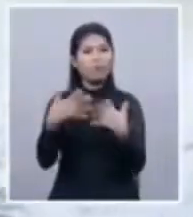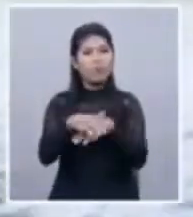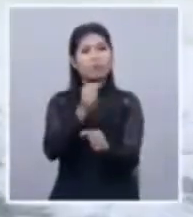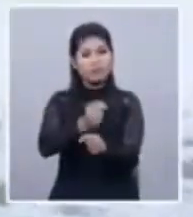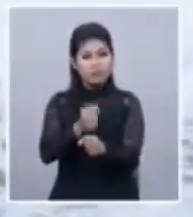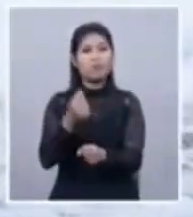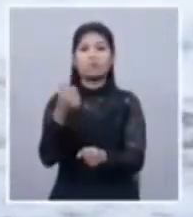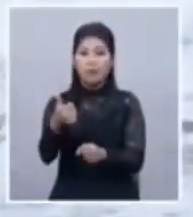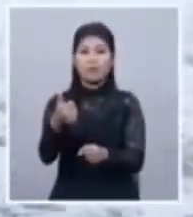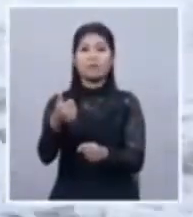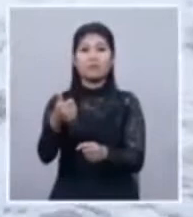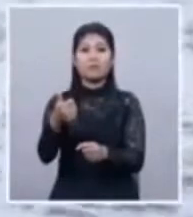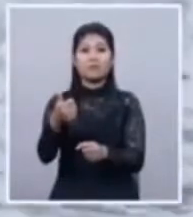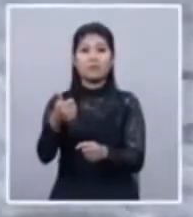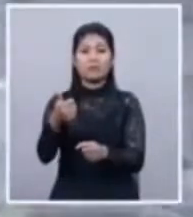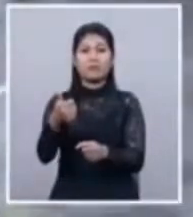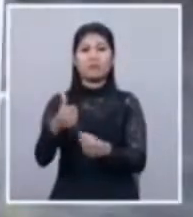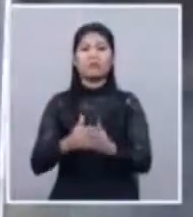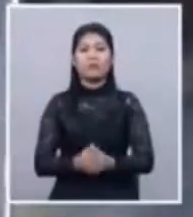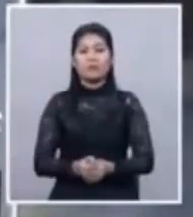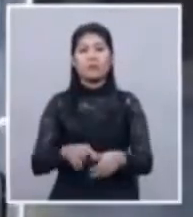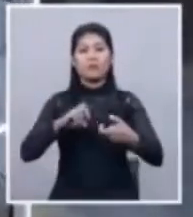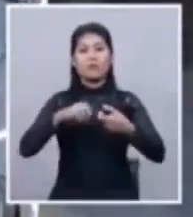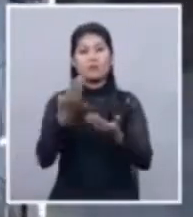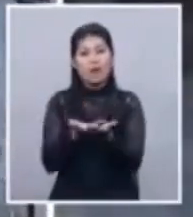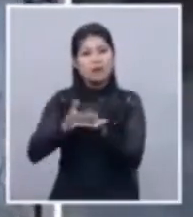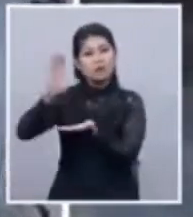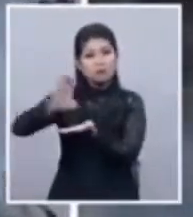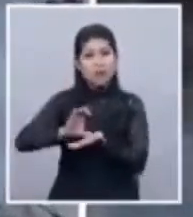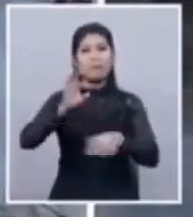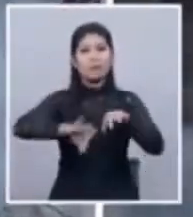ถลดความซับซ้อนลงและก็ประหยัดงบประมาณใน